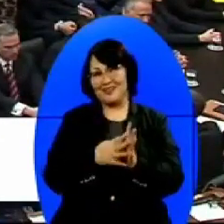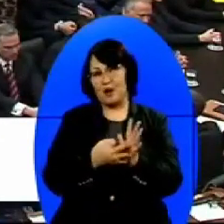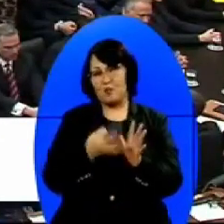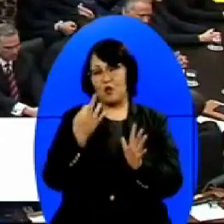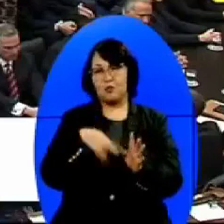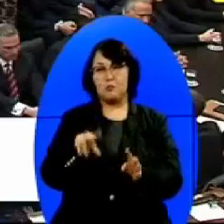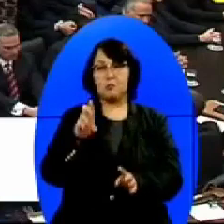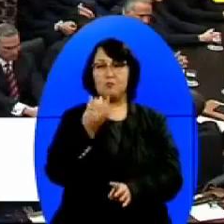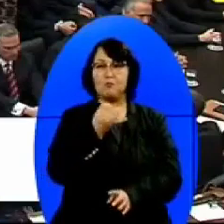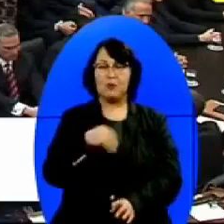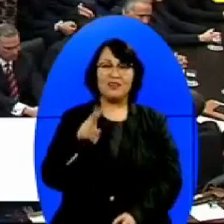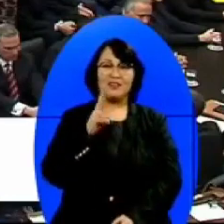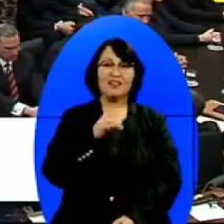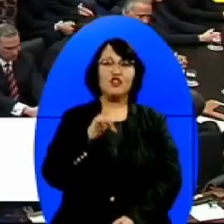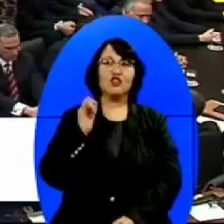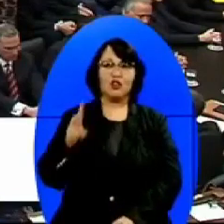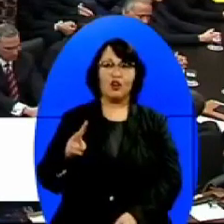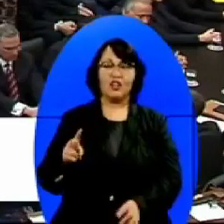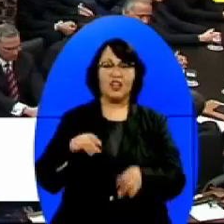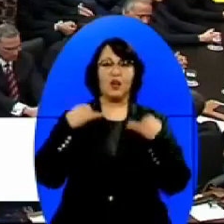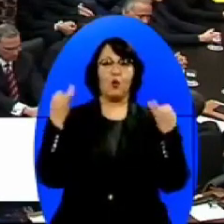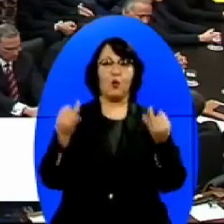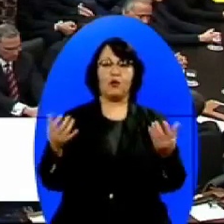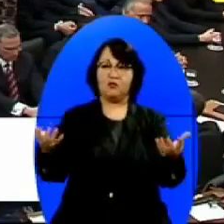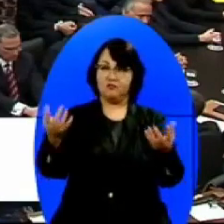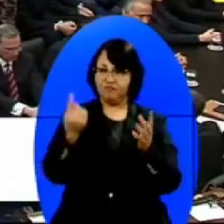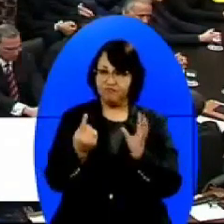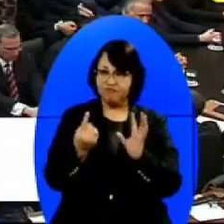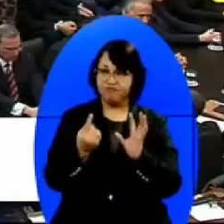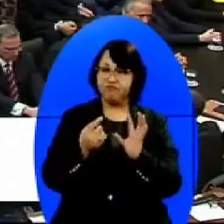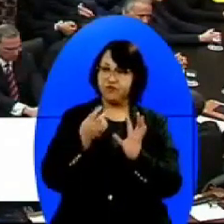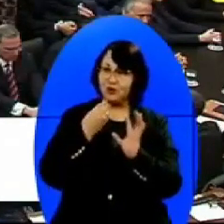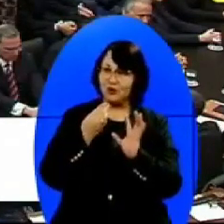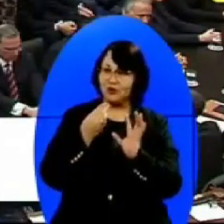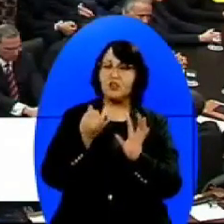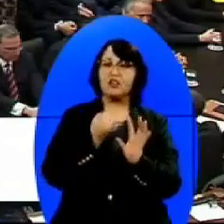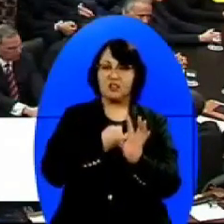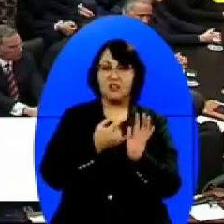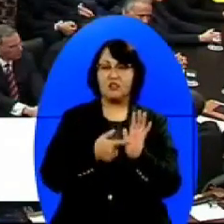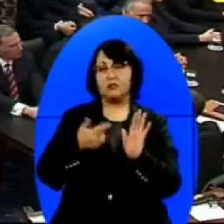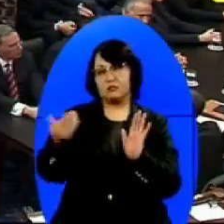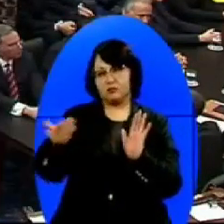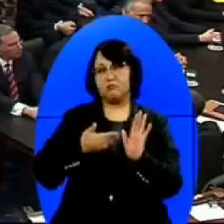сенатын танхимын өмнө шүүгдэж байсан боловч за сенатын тэдэнд итгэл үзүүлж байжээ.